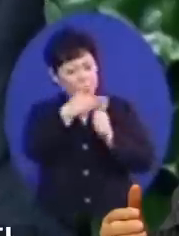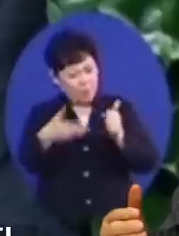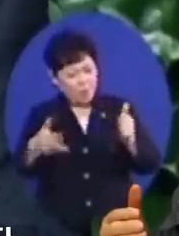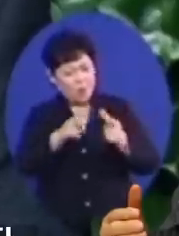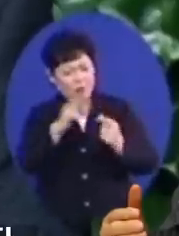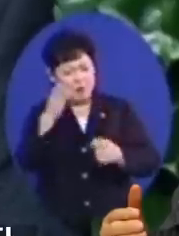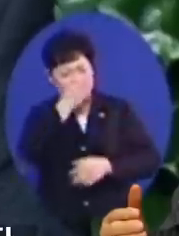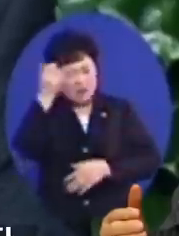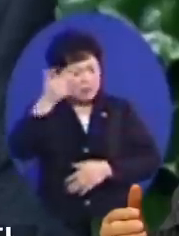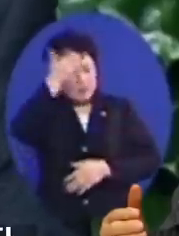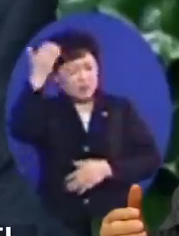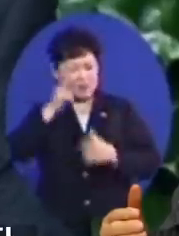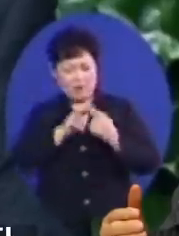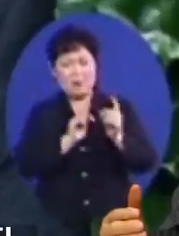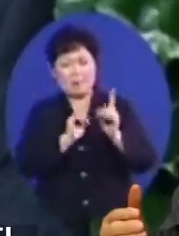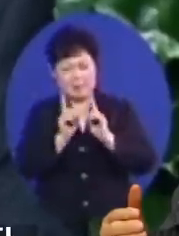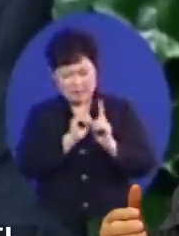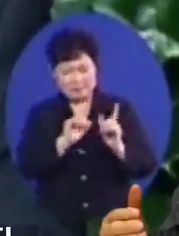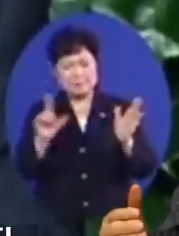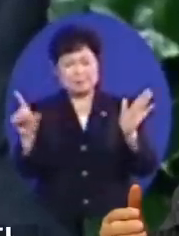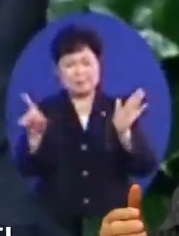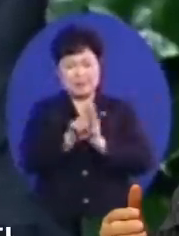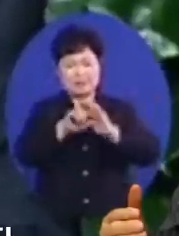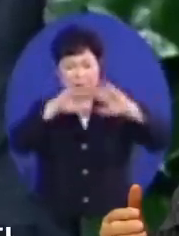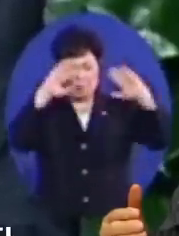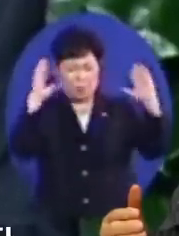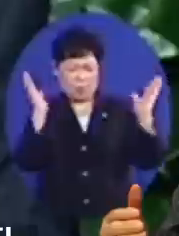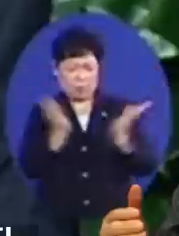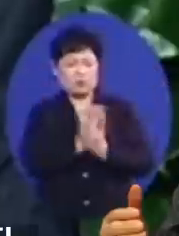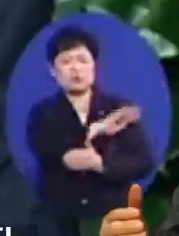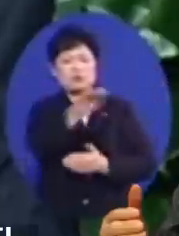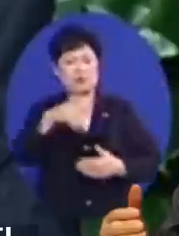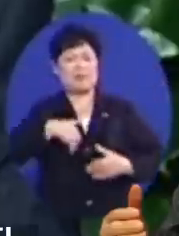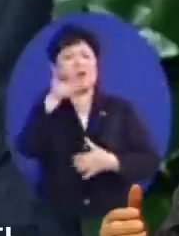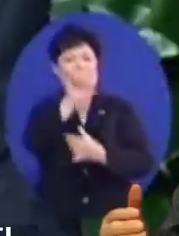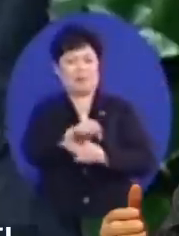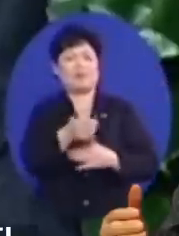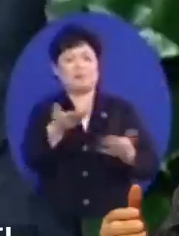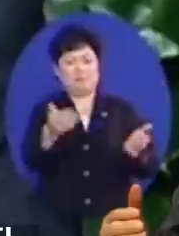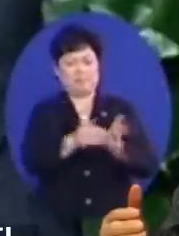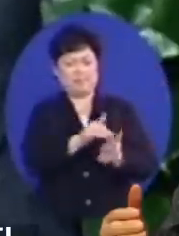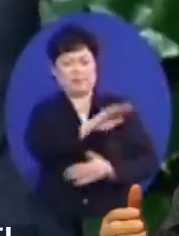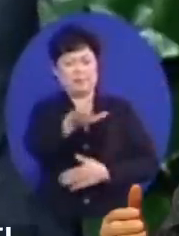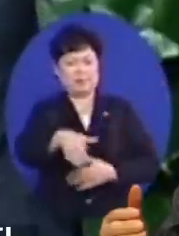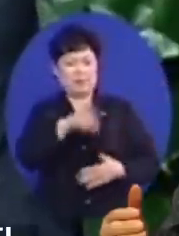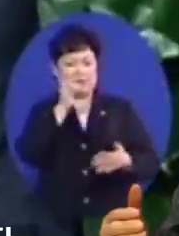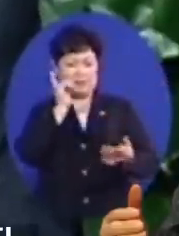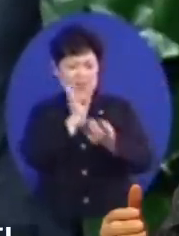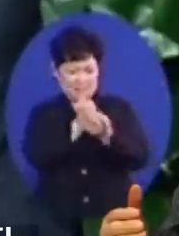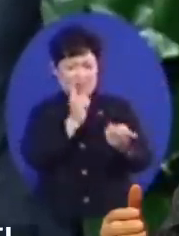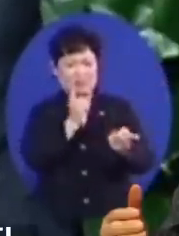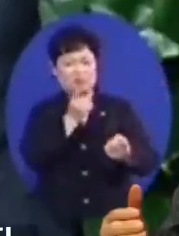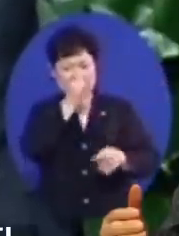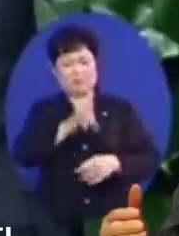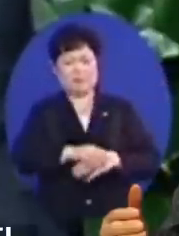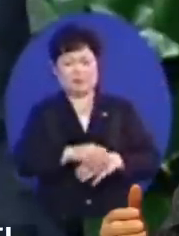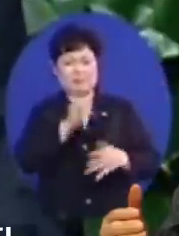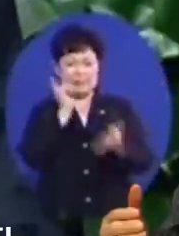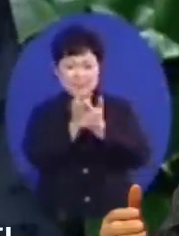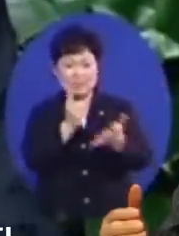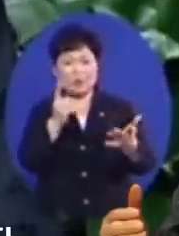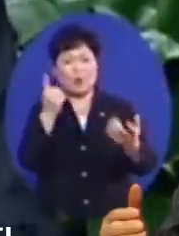성령과 그 말씀과 그 믿음과 그 모든 것을 우리에게 주셨습니다. 우리는 이길 수 있습니다. 이기도록